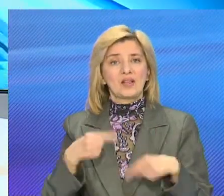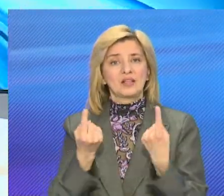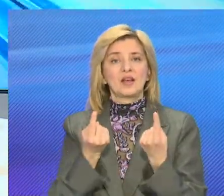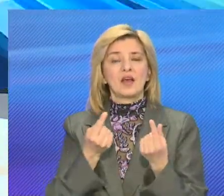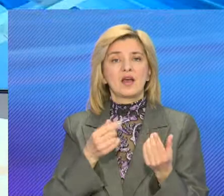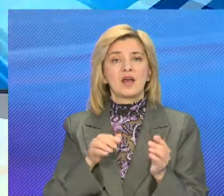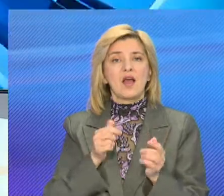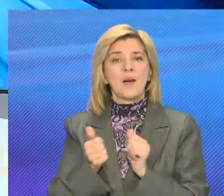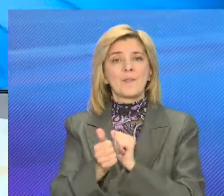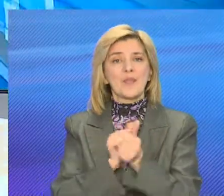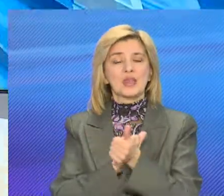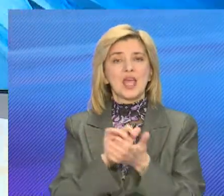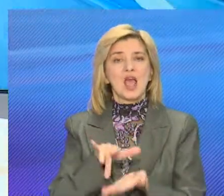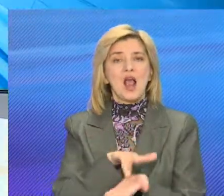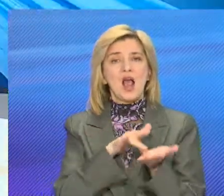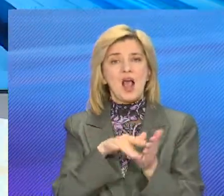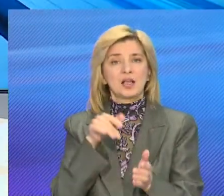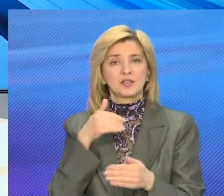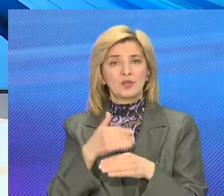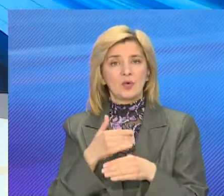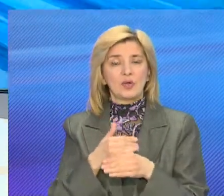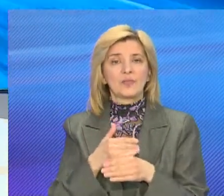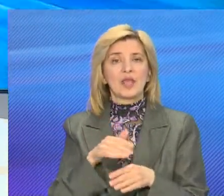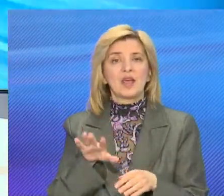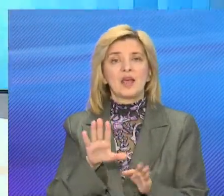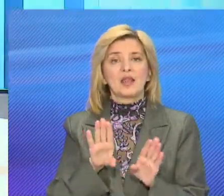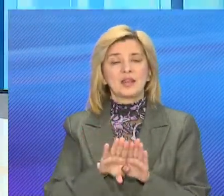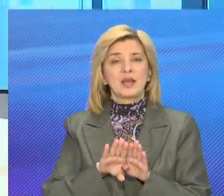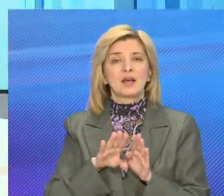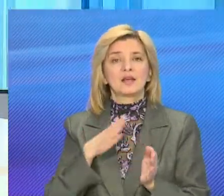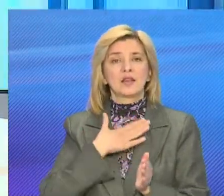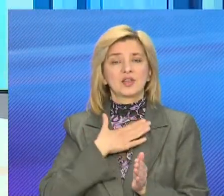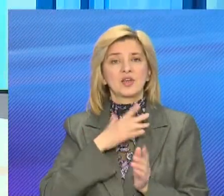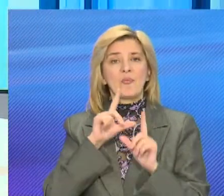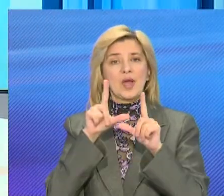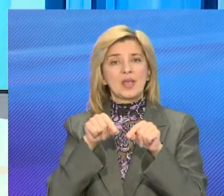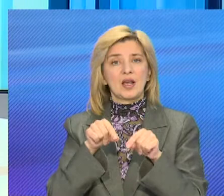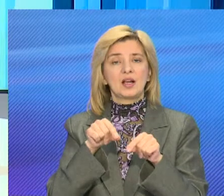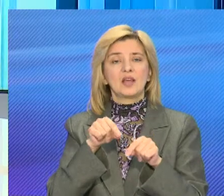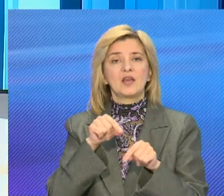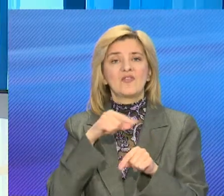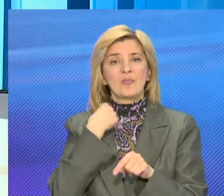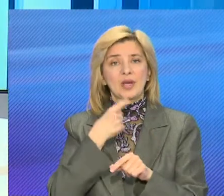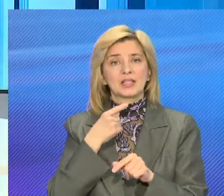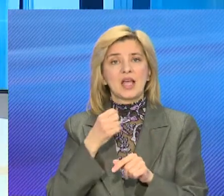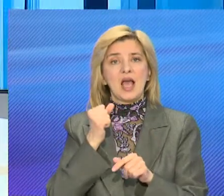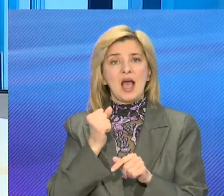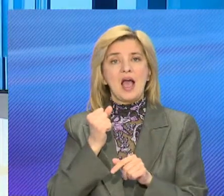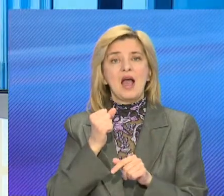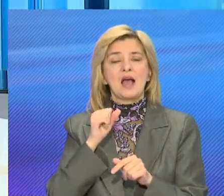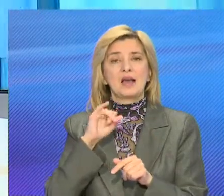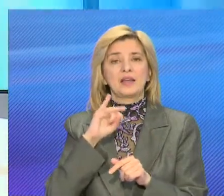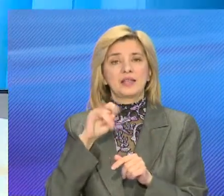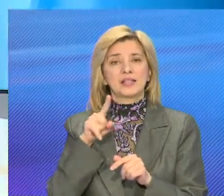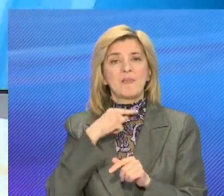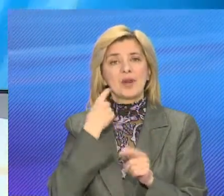упершиню после двухгодовой паузы у Брест поехали гродинские лялечники, а у город над Неманом завитали их брестские коллеги. У